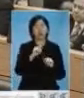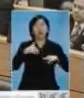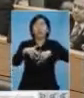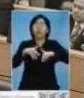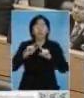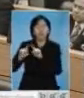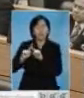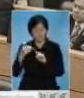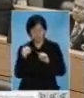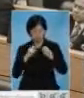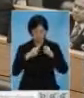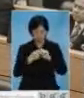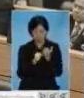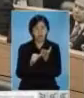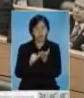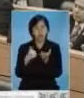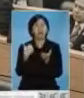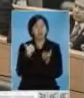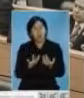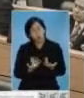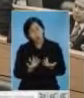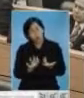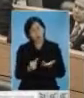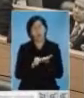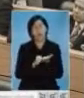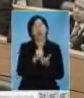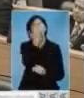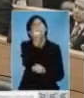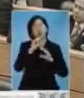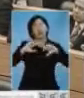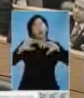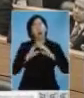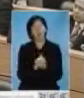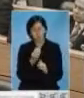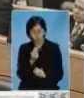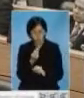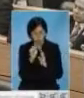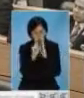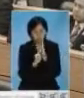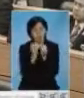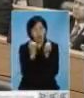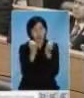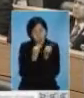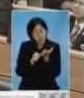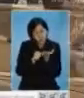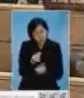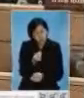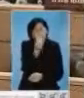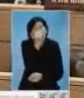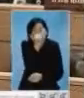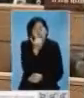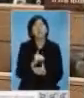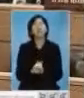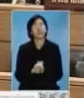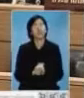ยังมีเรื่องอย่างอื่นอีกมากมายที่รอการแก้ไขทําไมรัฐบาลจึงต้องรีบร้อนเหมือนที่ผมพูดบอกว่าเพราะว่ามัน